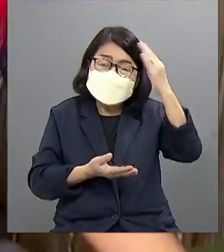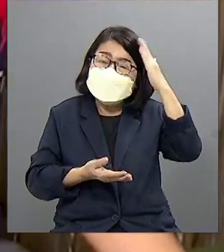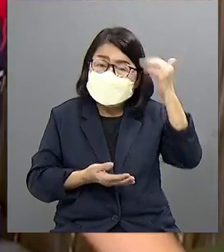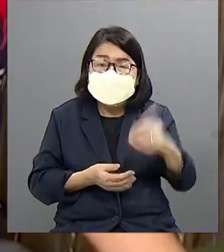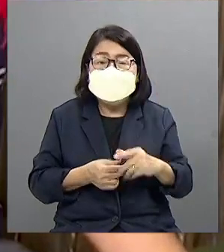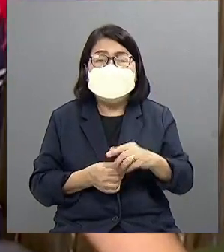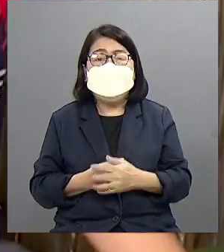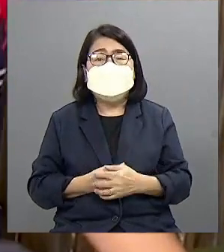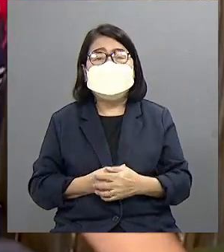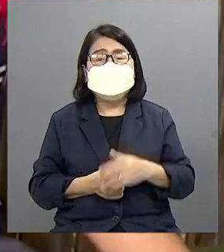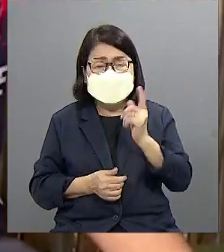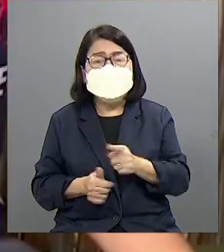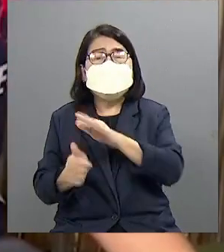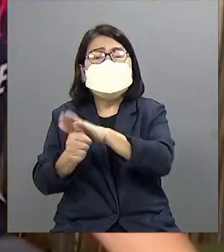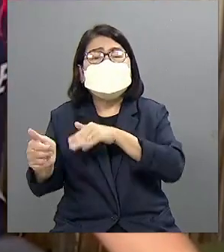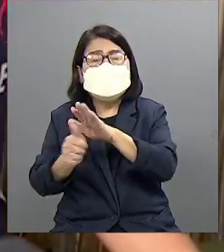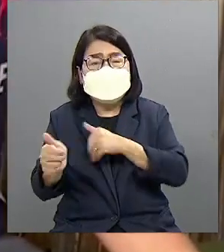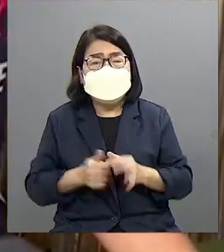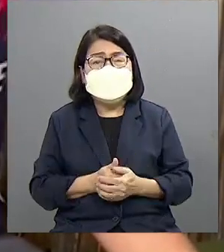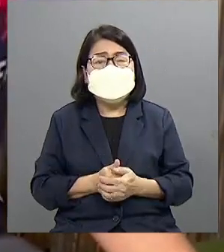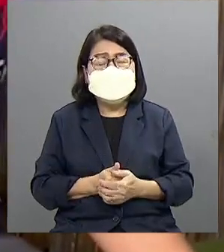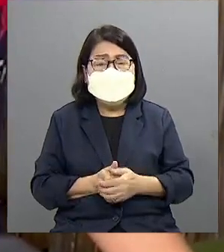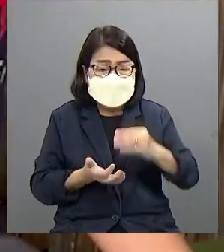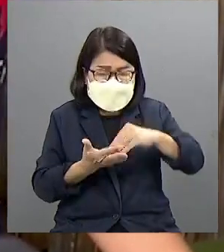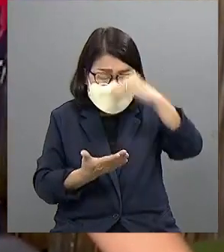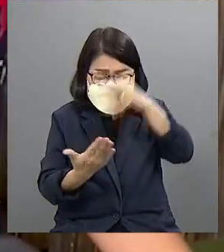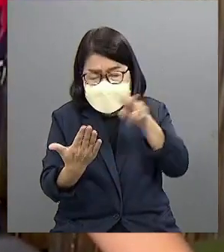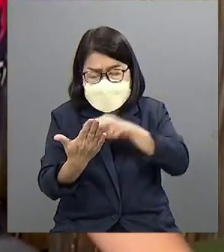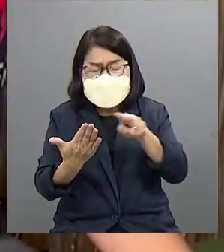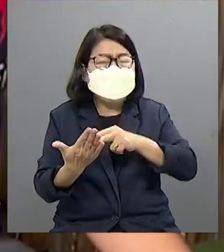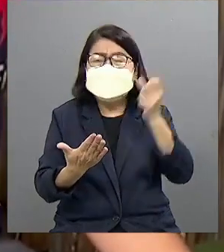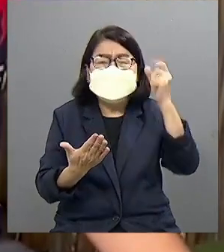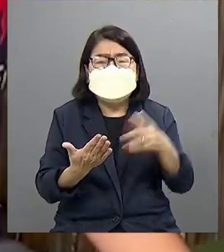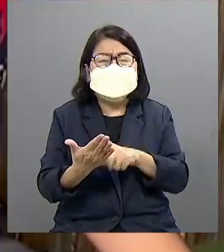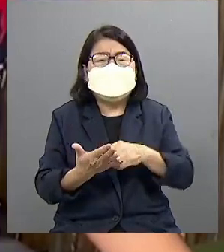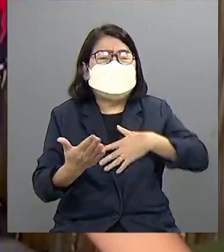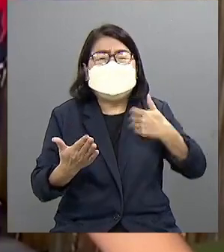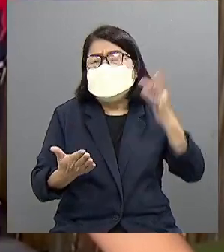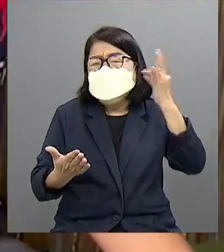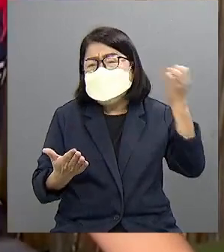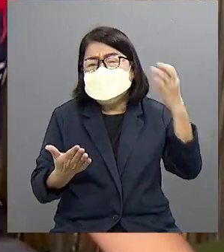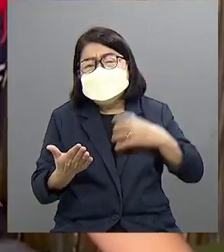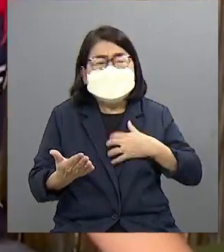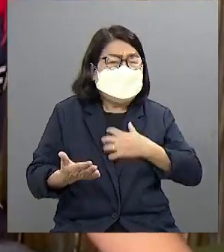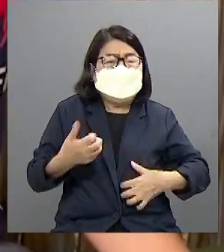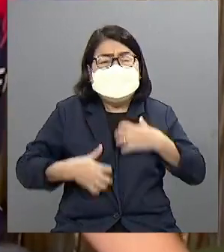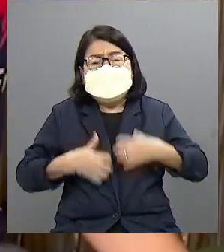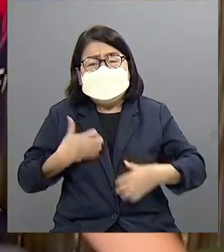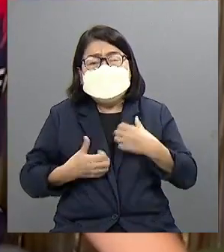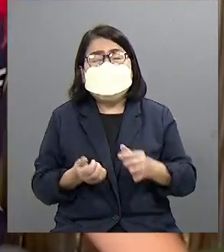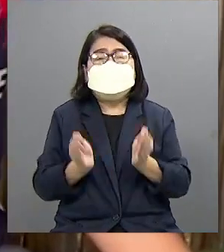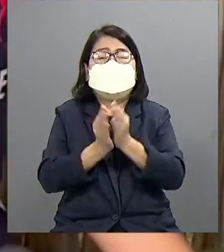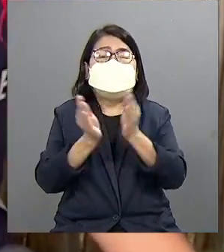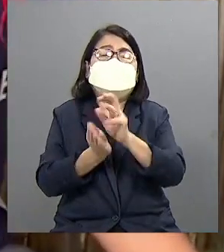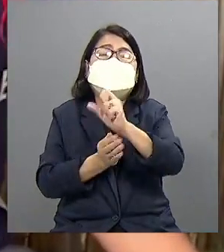ว่าอ่านหนังสือไม่รู้เรื่องเกรดเราก็ตกอะไรอย่างเงี้ยค่ะแล้วก็สุขภาพจิตเสียโมโหมากเราเคยแบบคิดว่าทำไมเขา